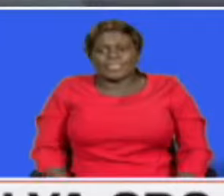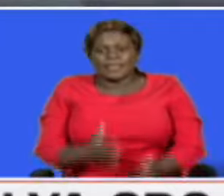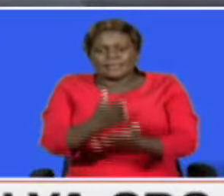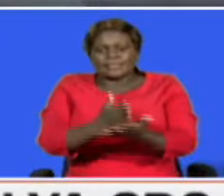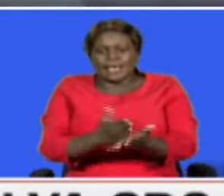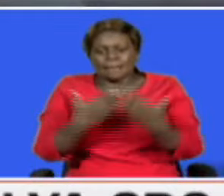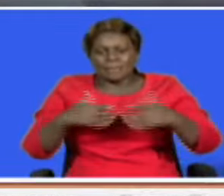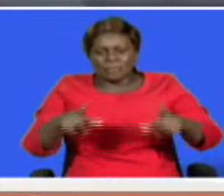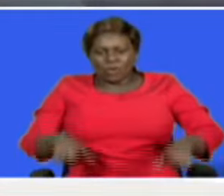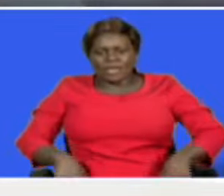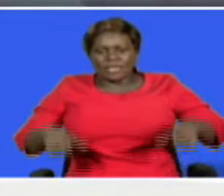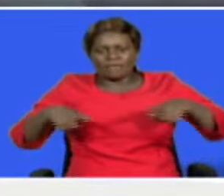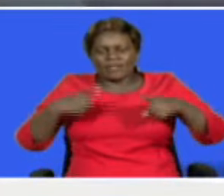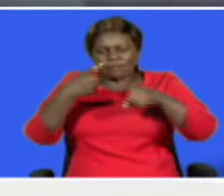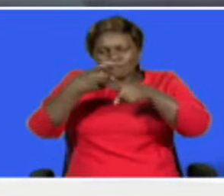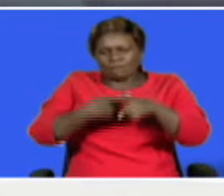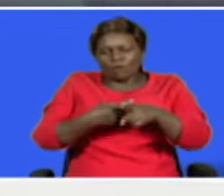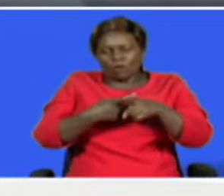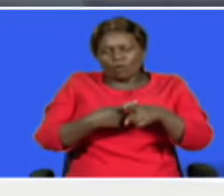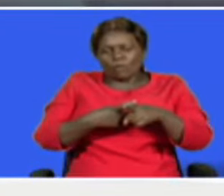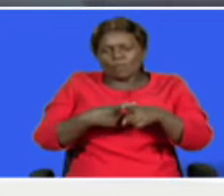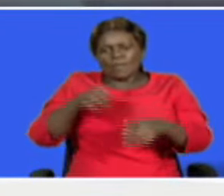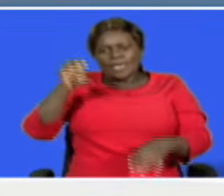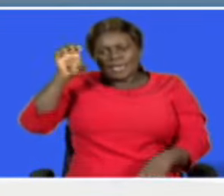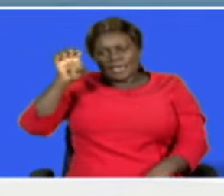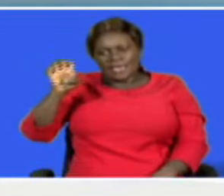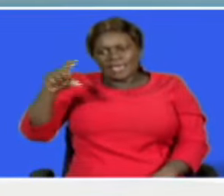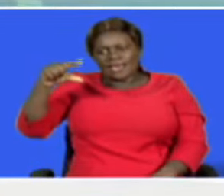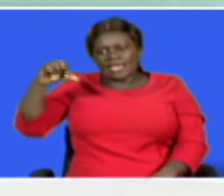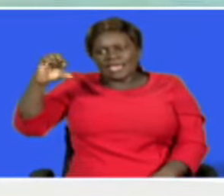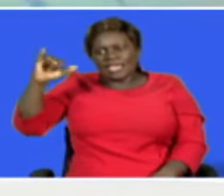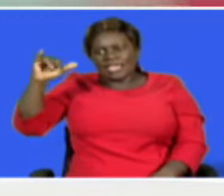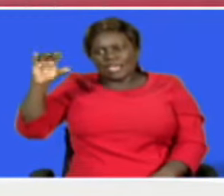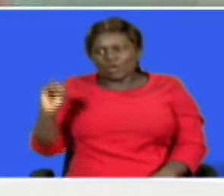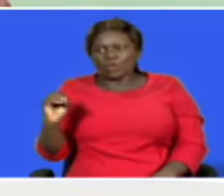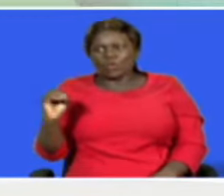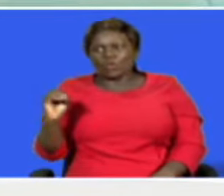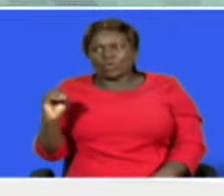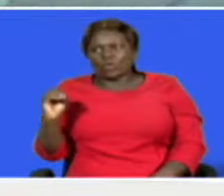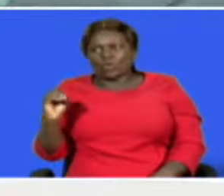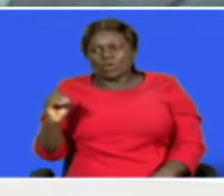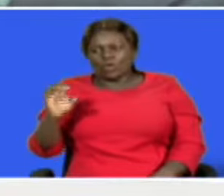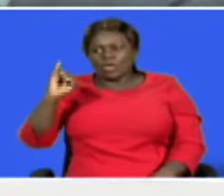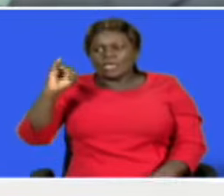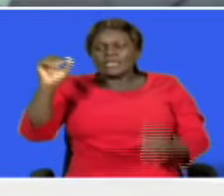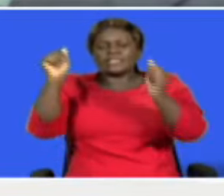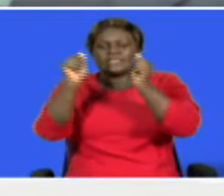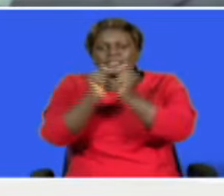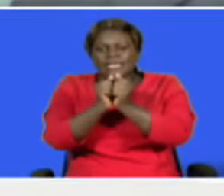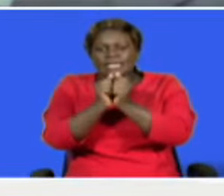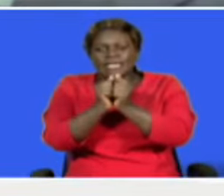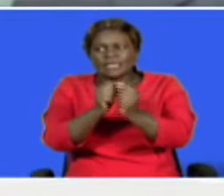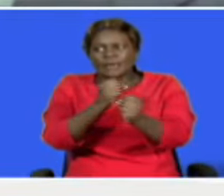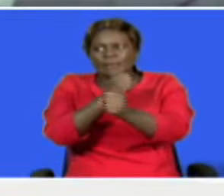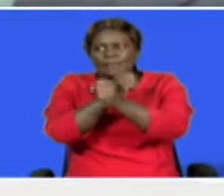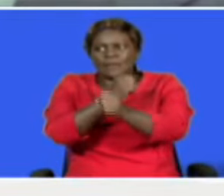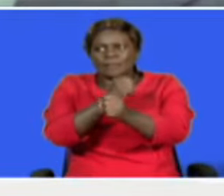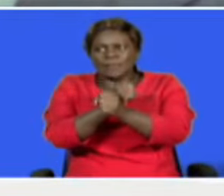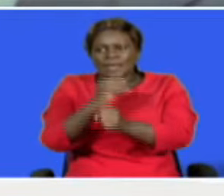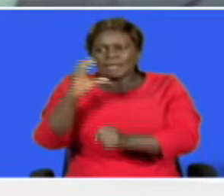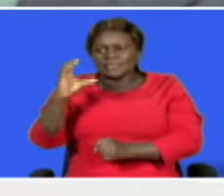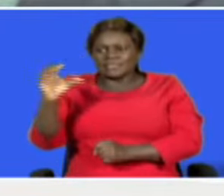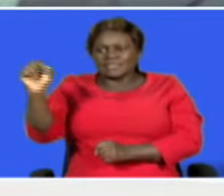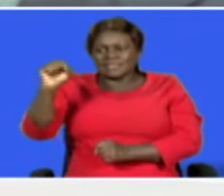Baadhi ya wakazi kutoka kaunti ya Elgeyo Marakwet walijitokeza katika mji wa Itena na kumtetea aliyekuwa waziri wa